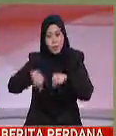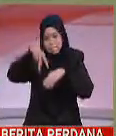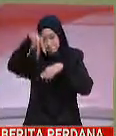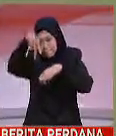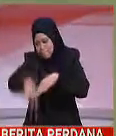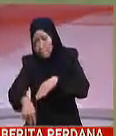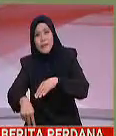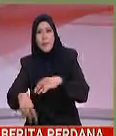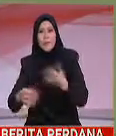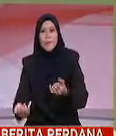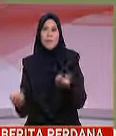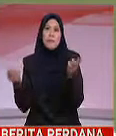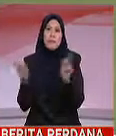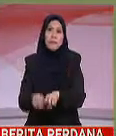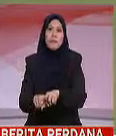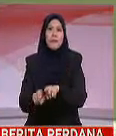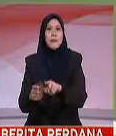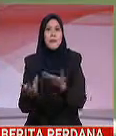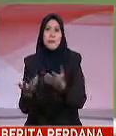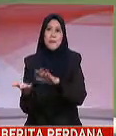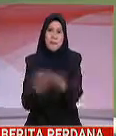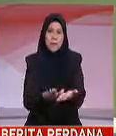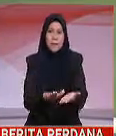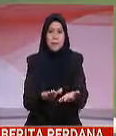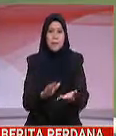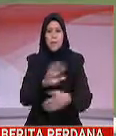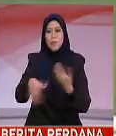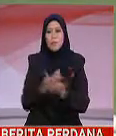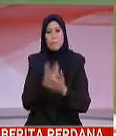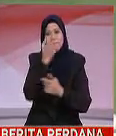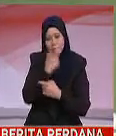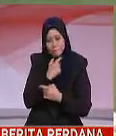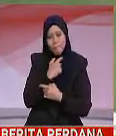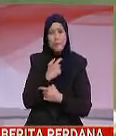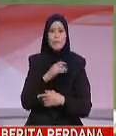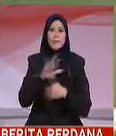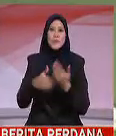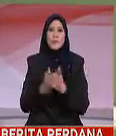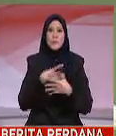Mangsa disahkan meninggal dunia di tempat kejadian dan pemergiannya diratapi para peminat.